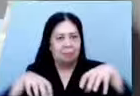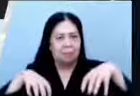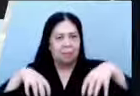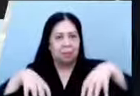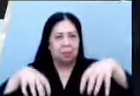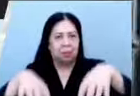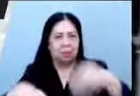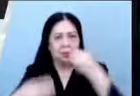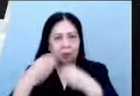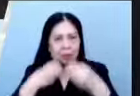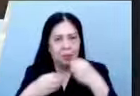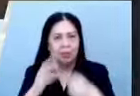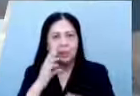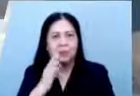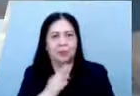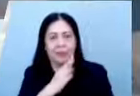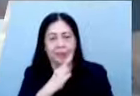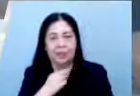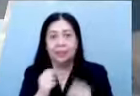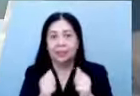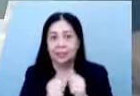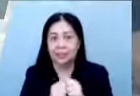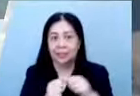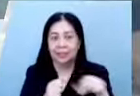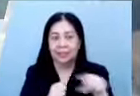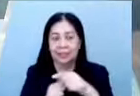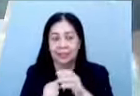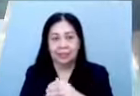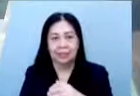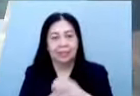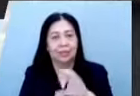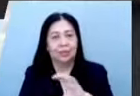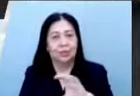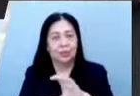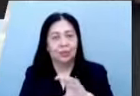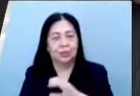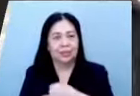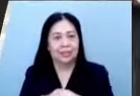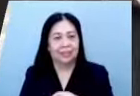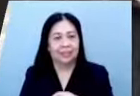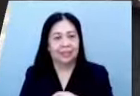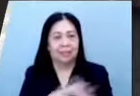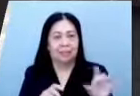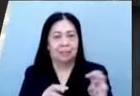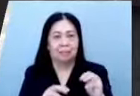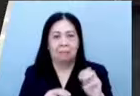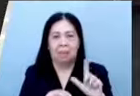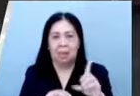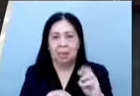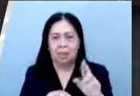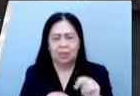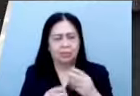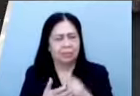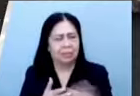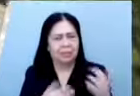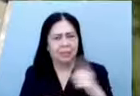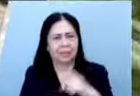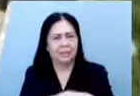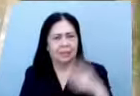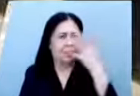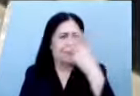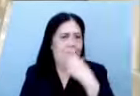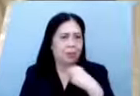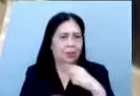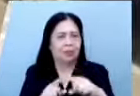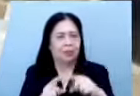tindahan, kabilang ang isang tanyag na tindahan ng tsokolate. As a Melbourneian, we spent all of our time in our beautiful laneways,